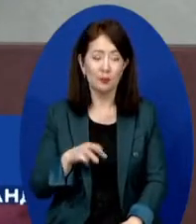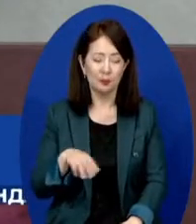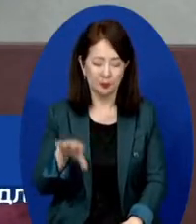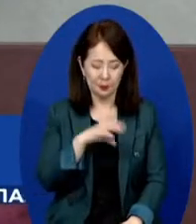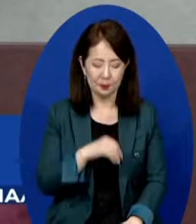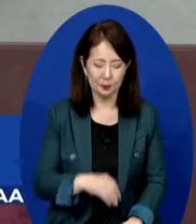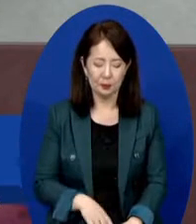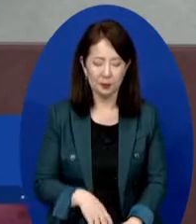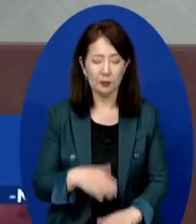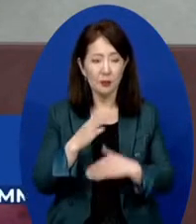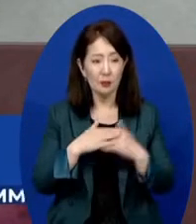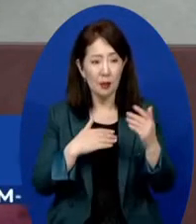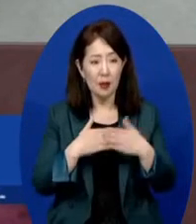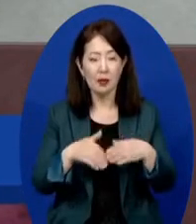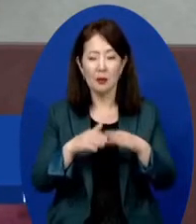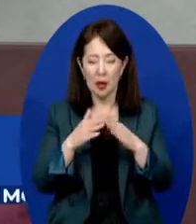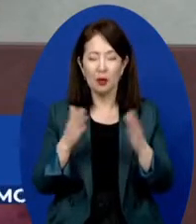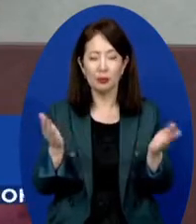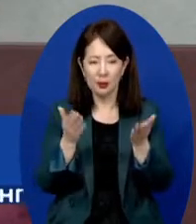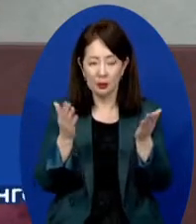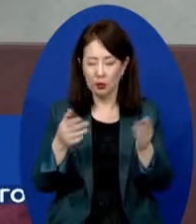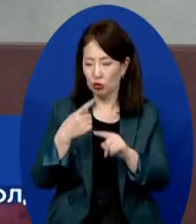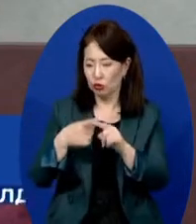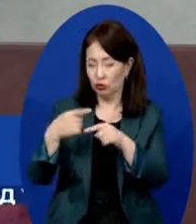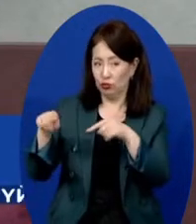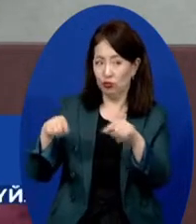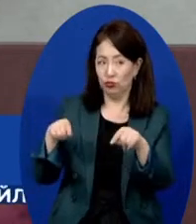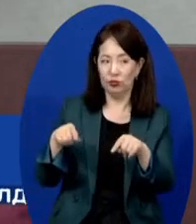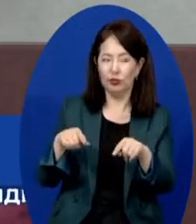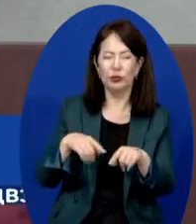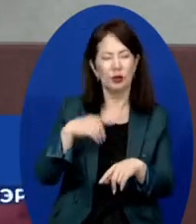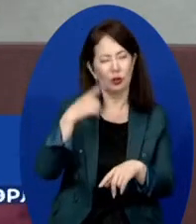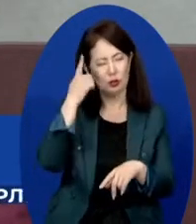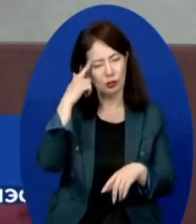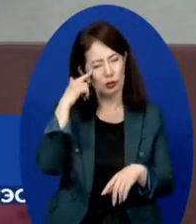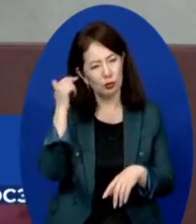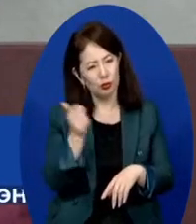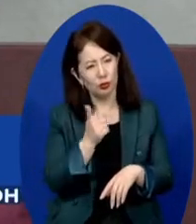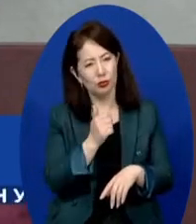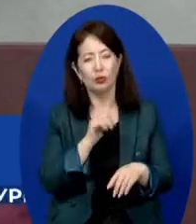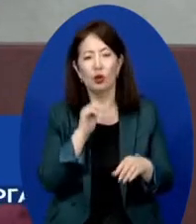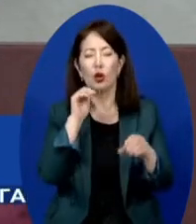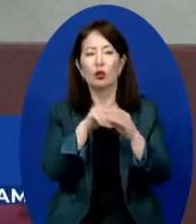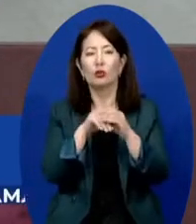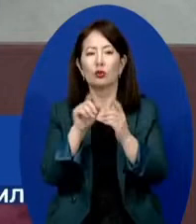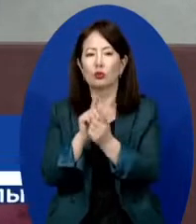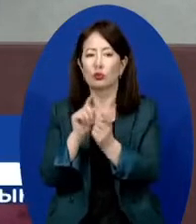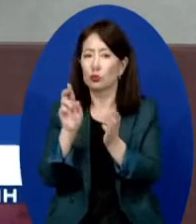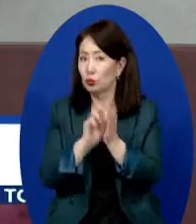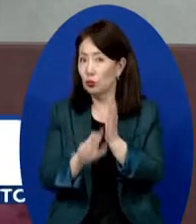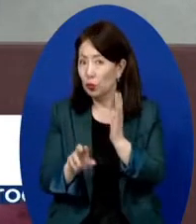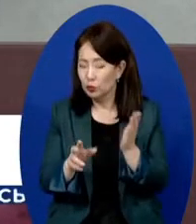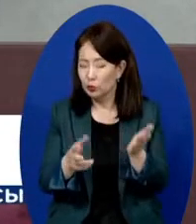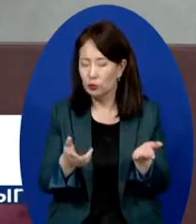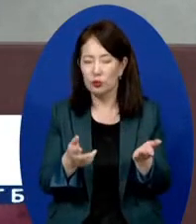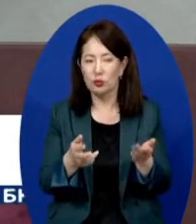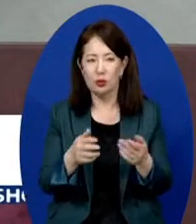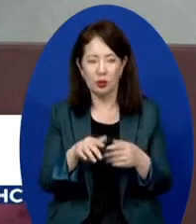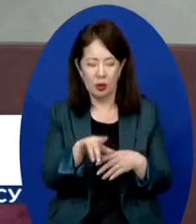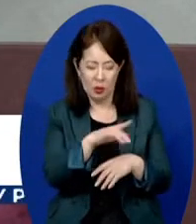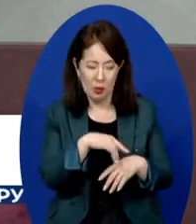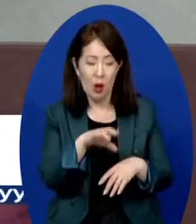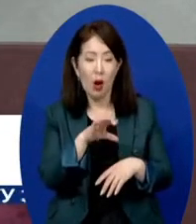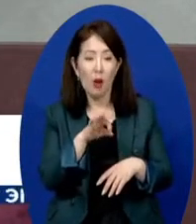одоо барилга байгууламжууд барьж байгаа хөдөө орон нутгад. Өдөр тутам одоо очиод авах боломжгүй ийм объектуудыг бид